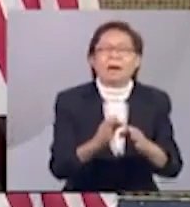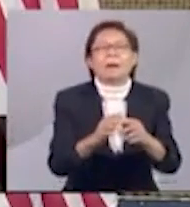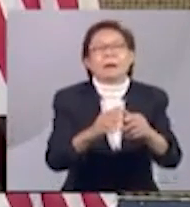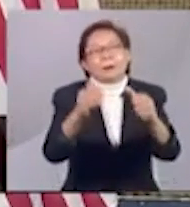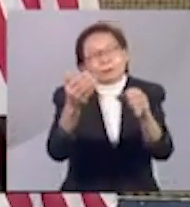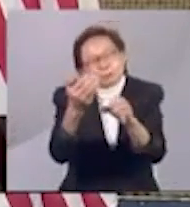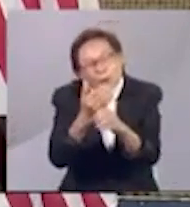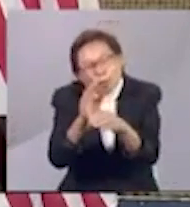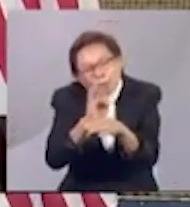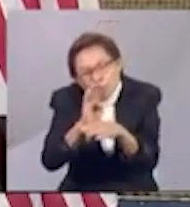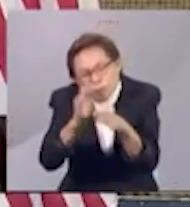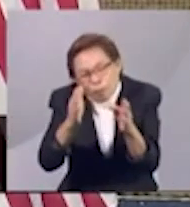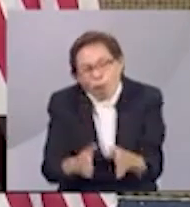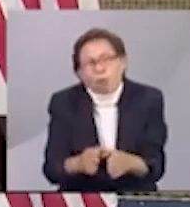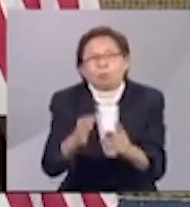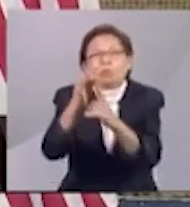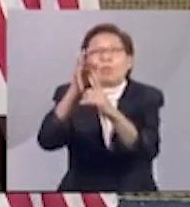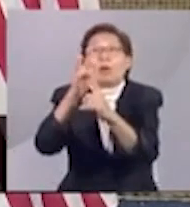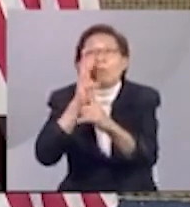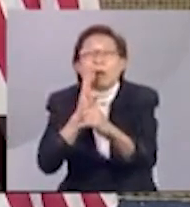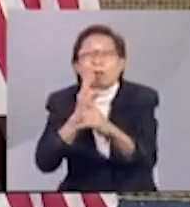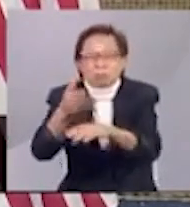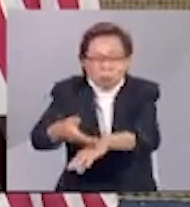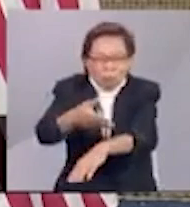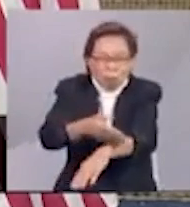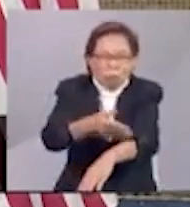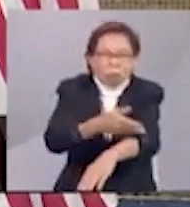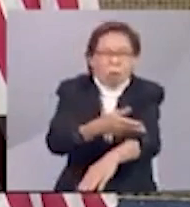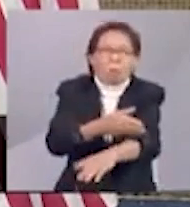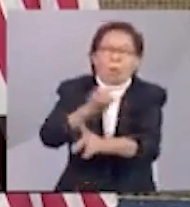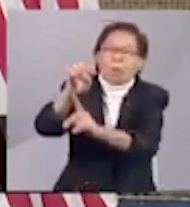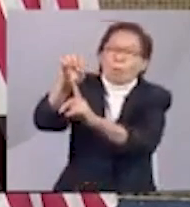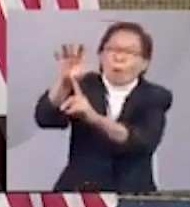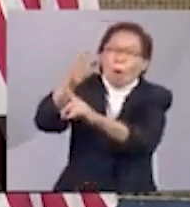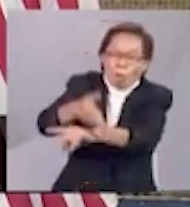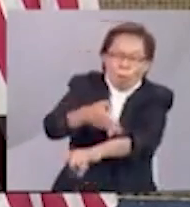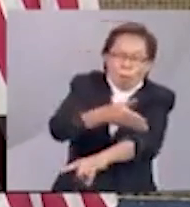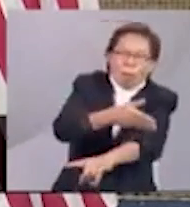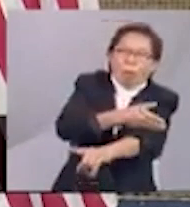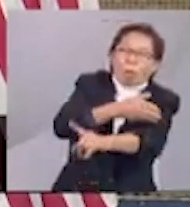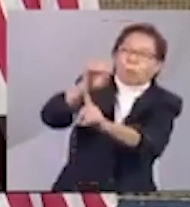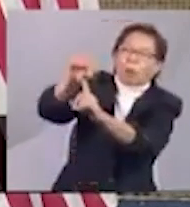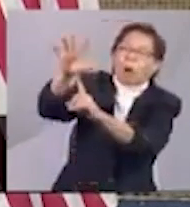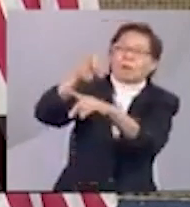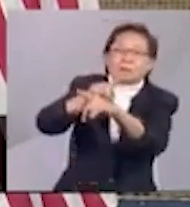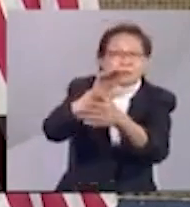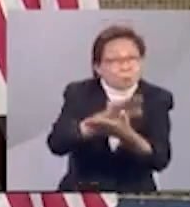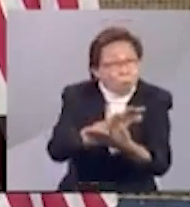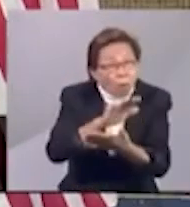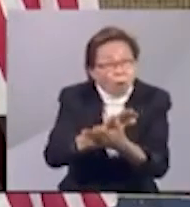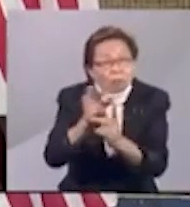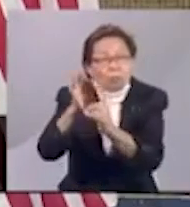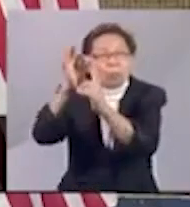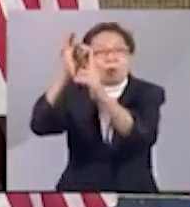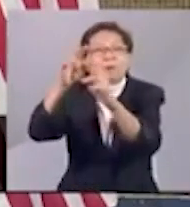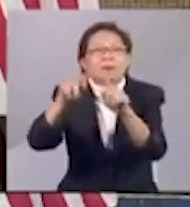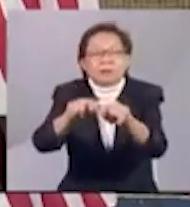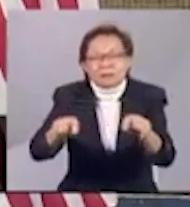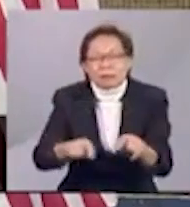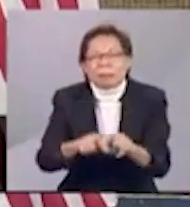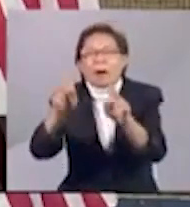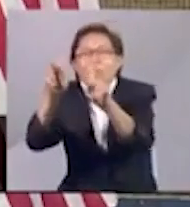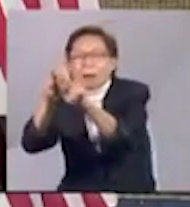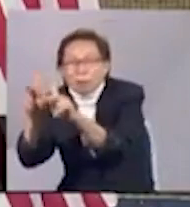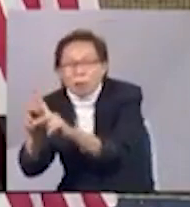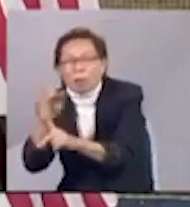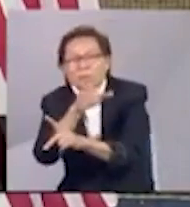utamanya usah wanita penambah baikan liputan internet jalurnya bawah di sekolah utamanya di kawasan